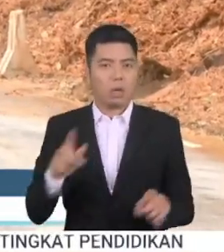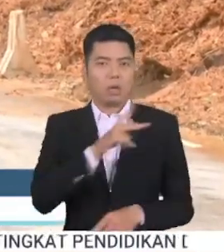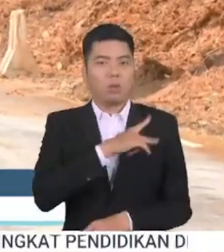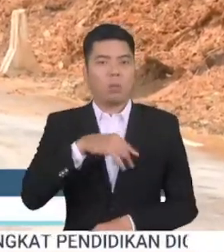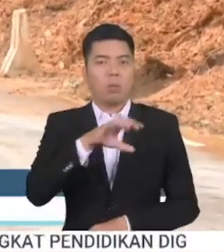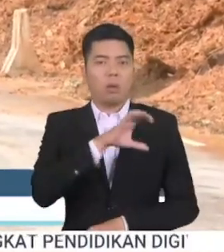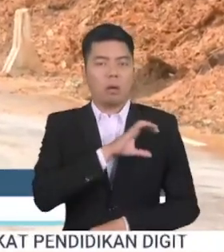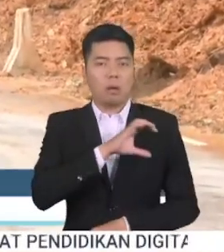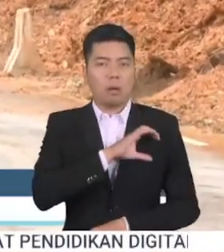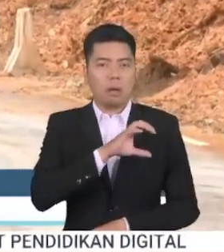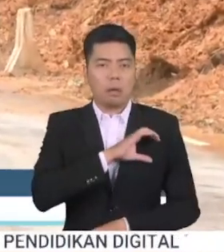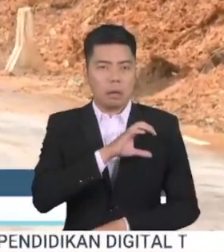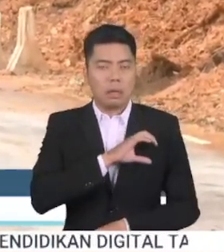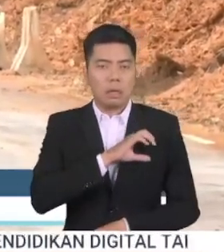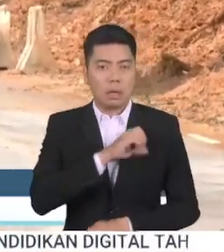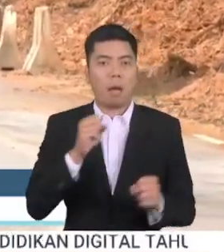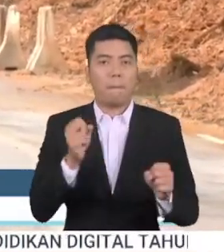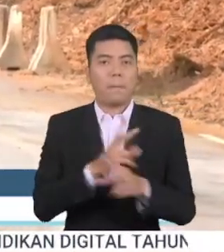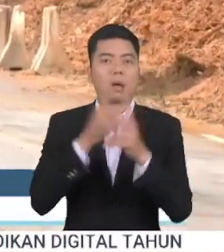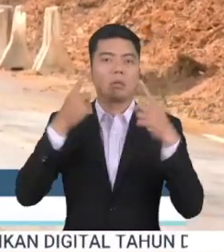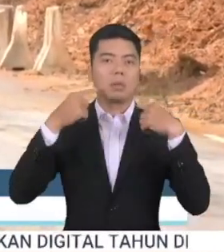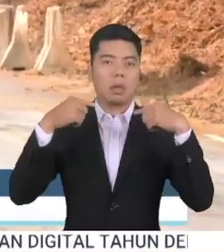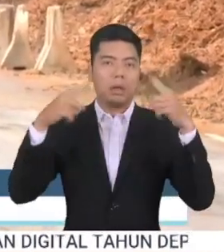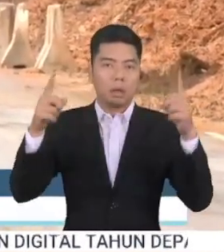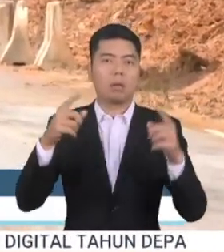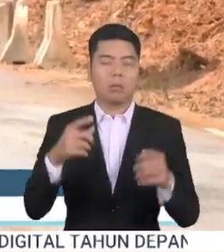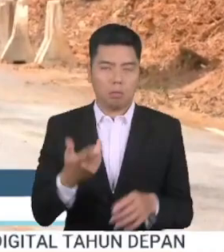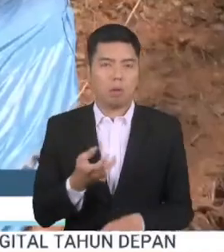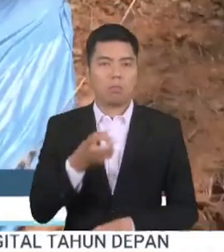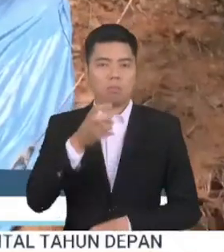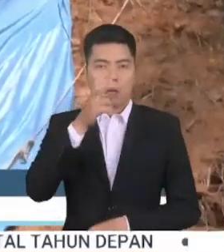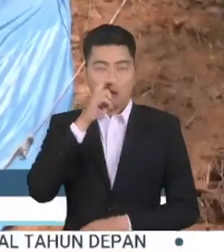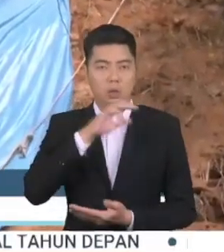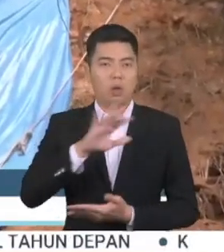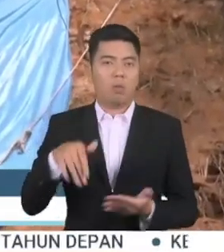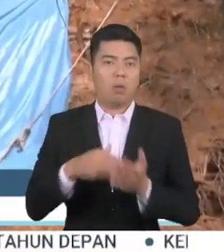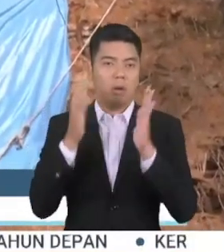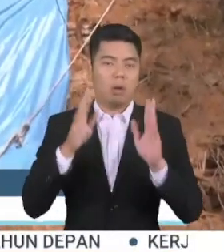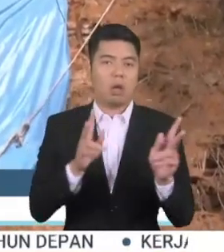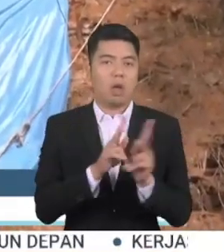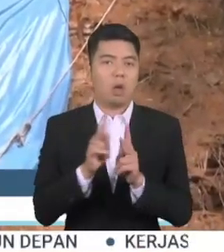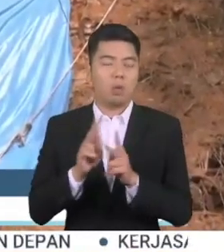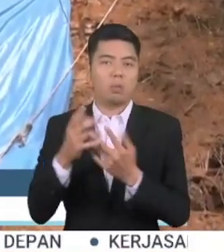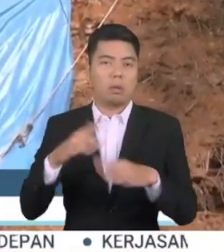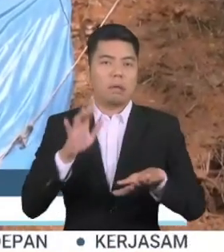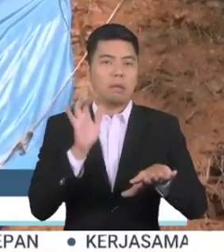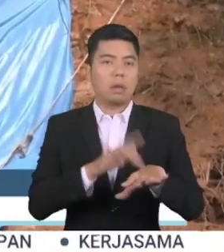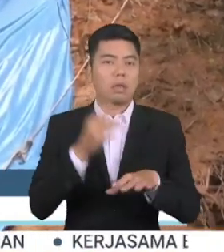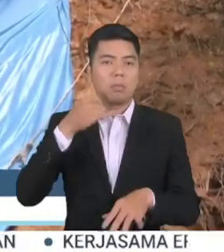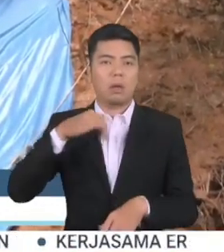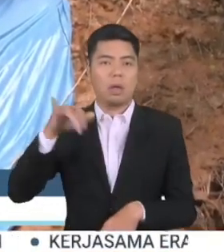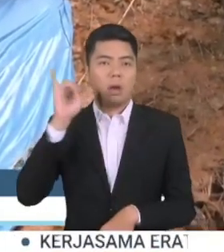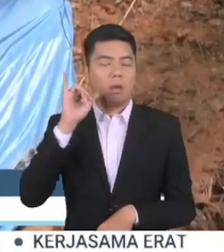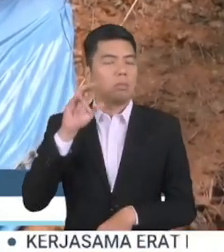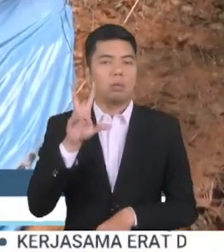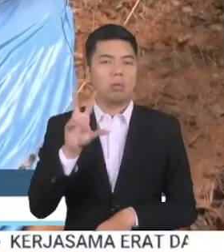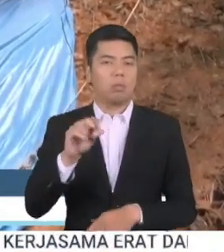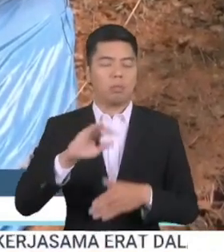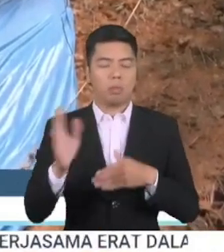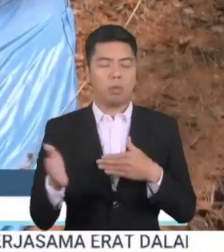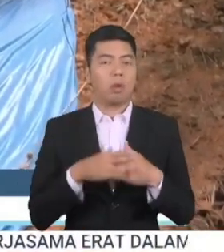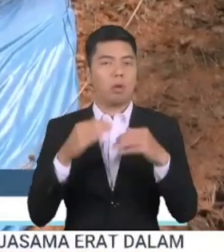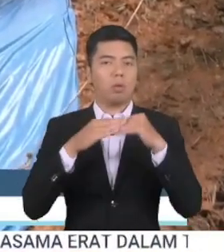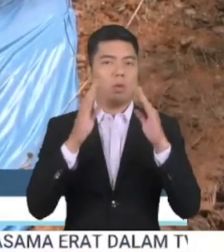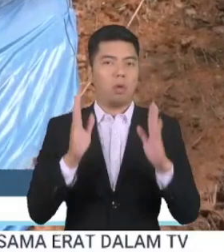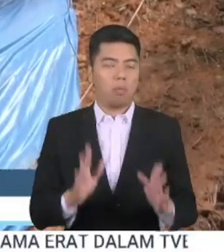Ketua Polis Daerah Ampang Jaya, Asisten Komisioner Muhammad Azam Ismail menegaskan semua penduduk yang terkesan dengan insiden semalam tidak dibenarkan pulang